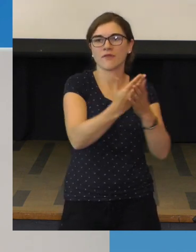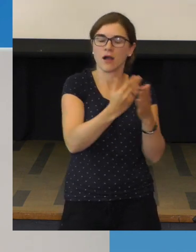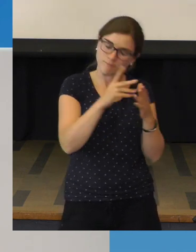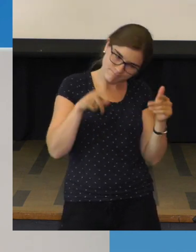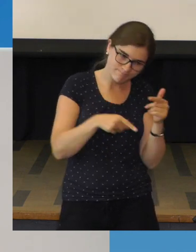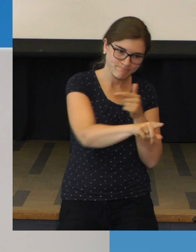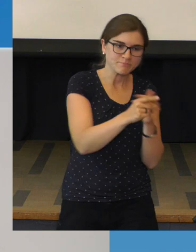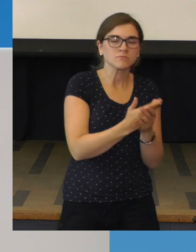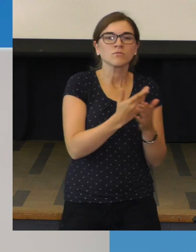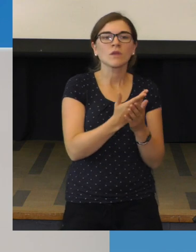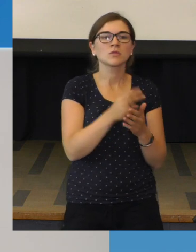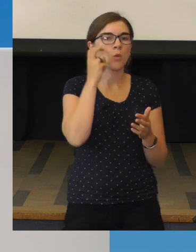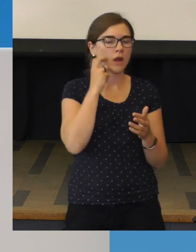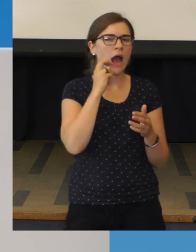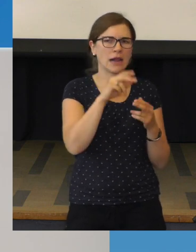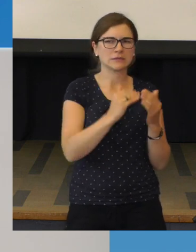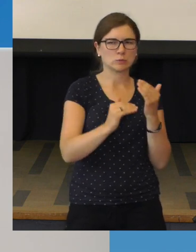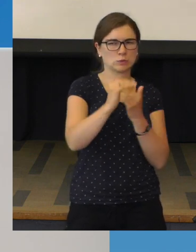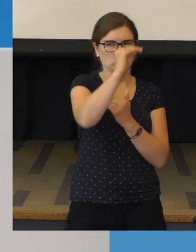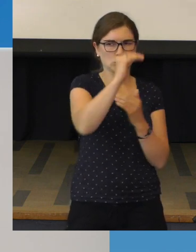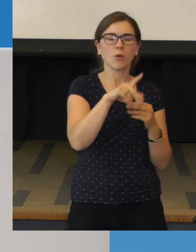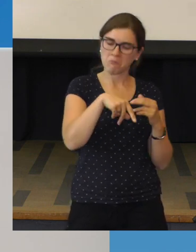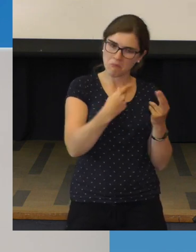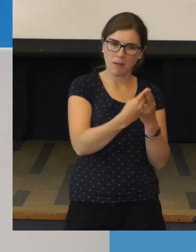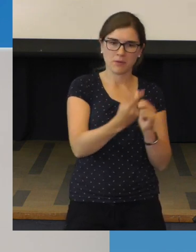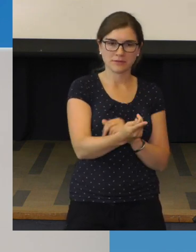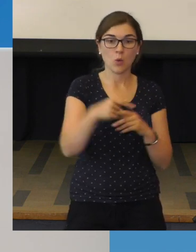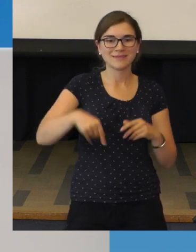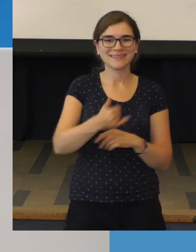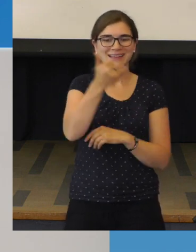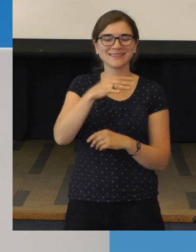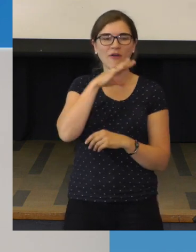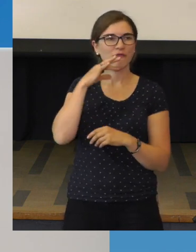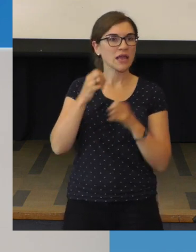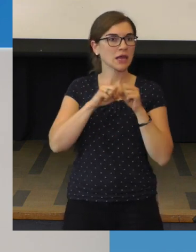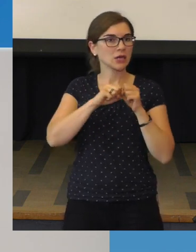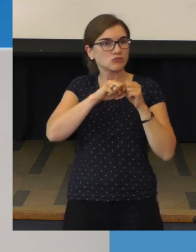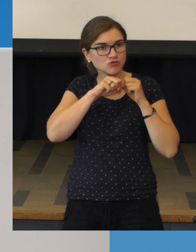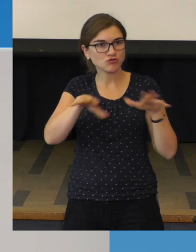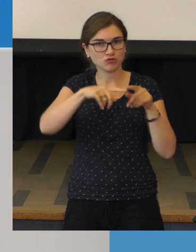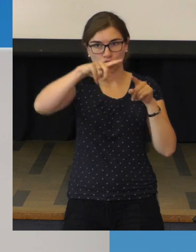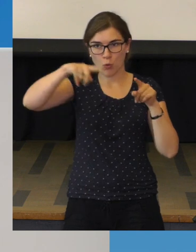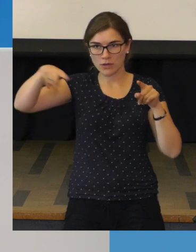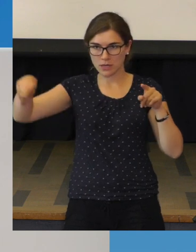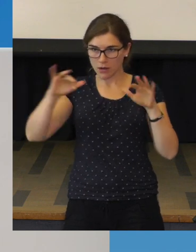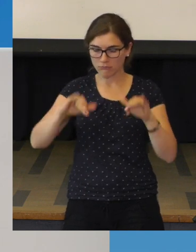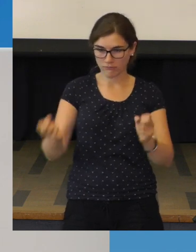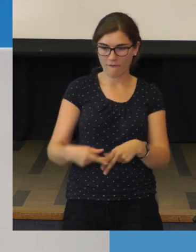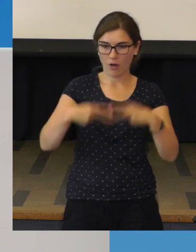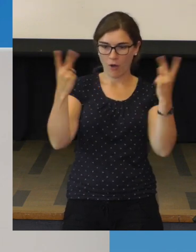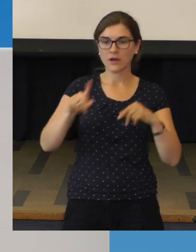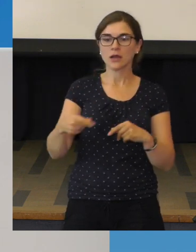durchzuführen. Heutzutage muss man sagen, in diesem Jahr sind sehr viele Studien veröffentlicht worden, dass das auch bei Patienten